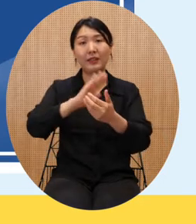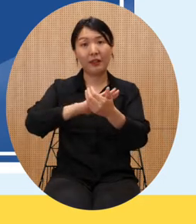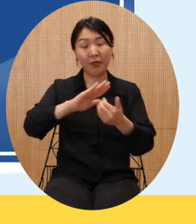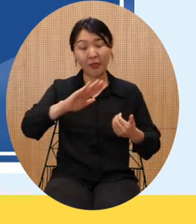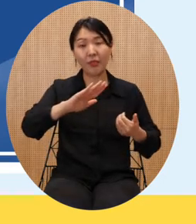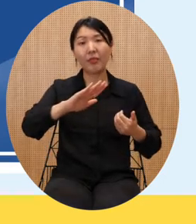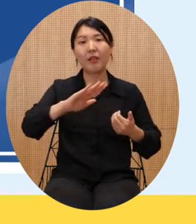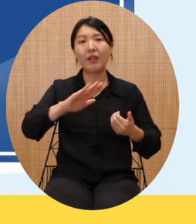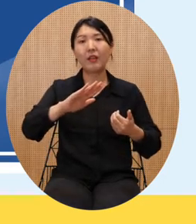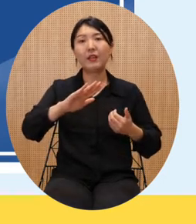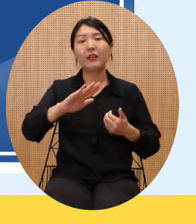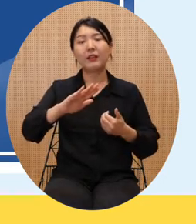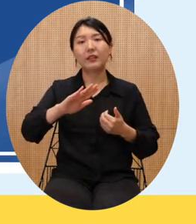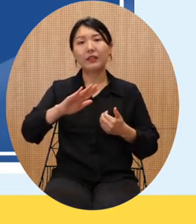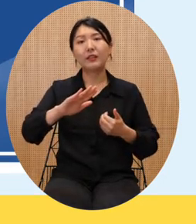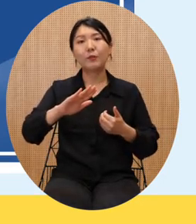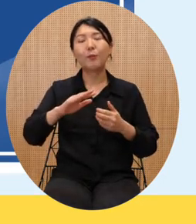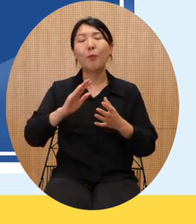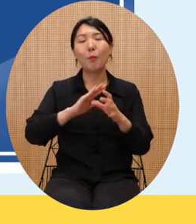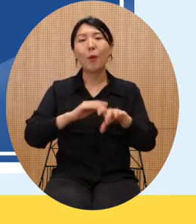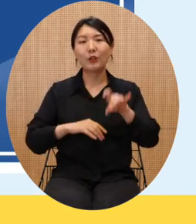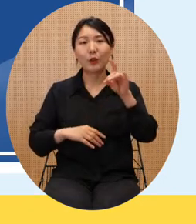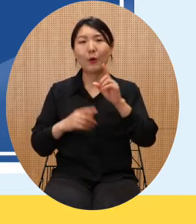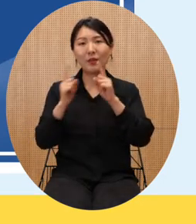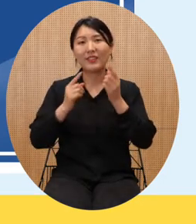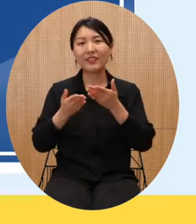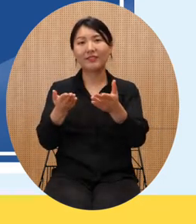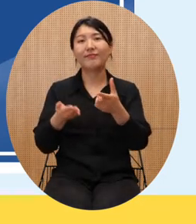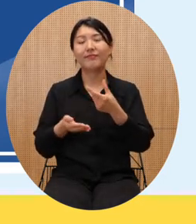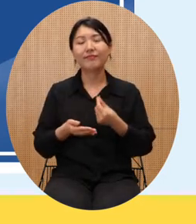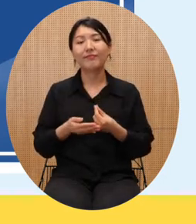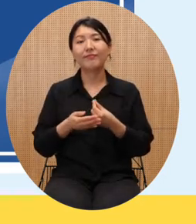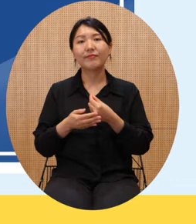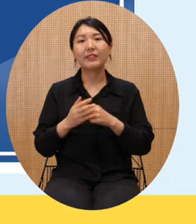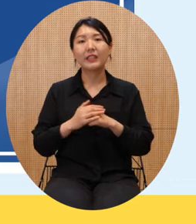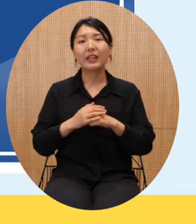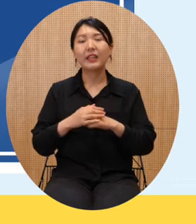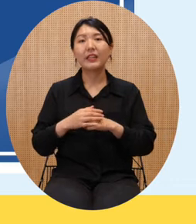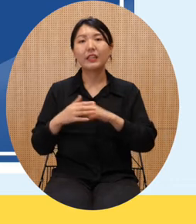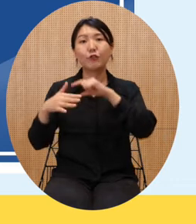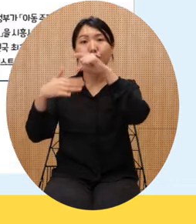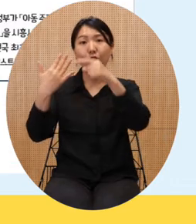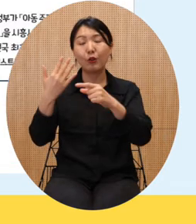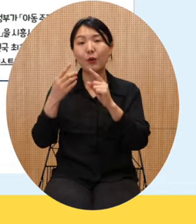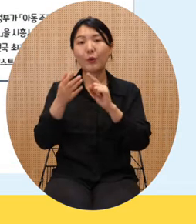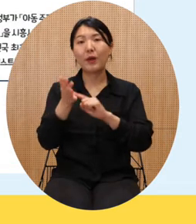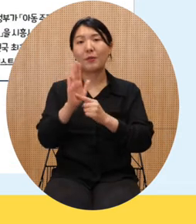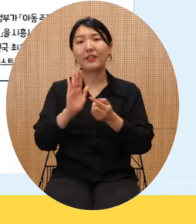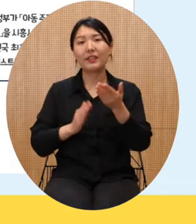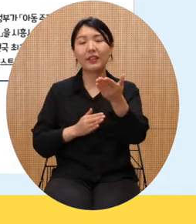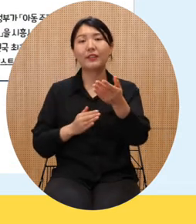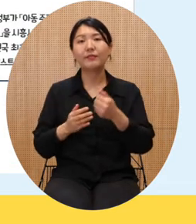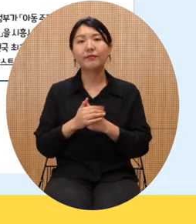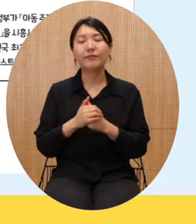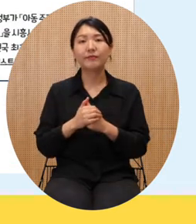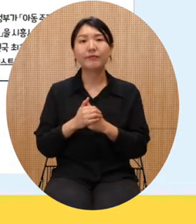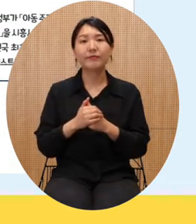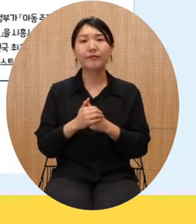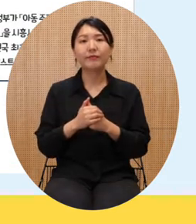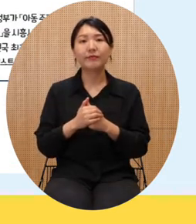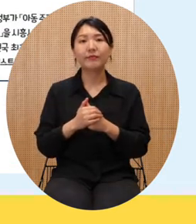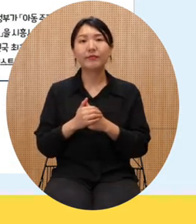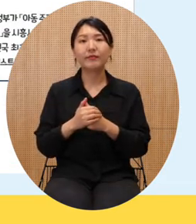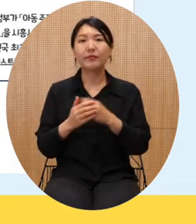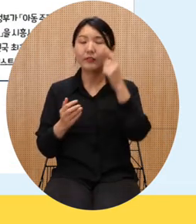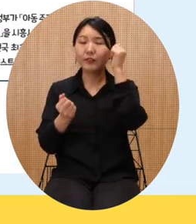발표에 앞서서 그런 부분을 먼저 말씀을 드리고 싶고요. 이제 차례대로 말씀을 드리도록 하겠습니다.